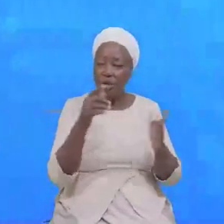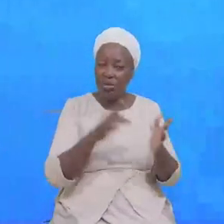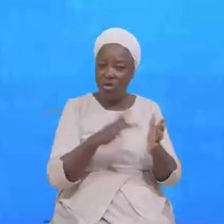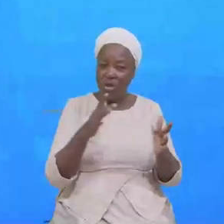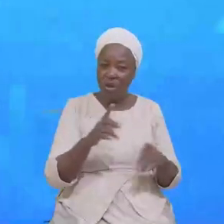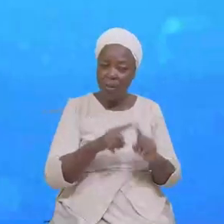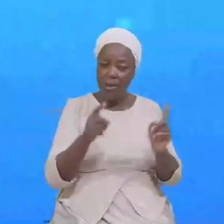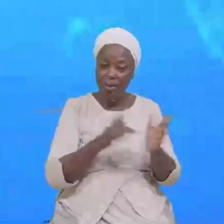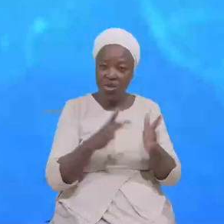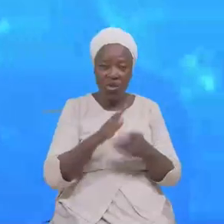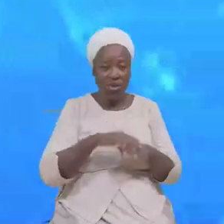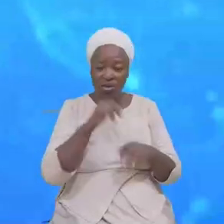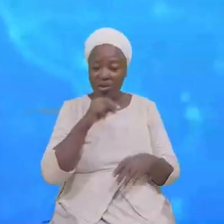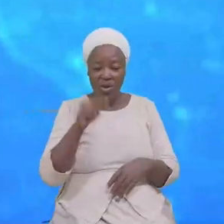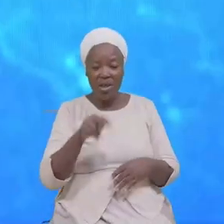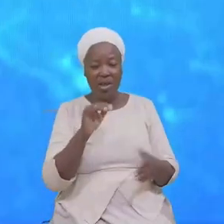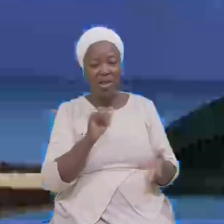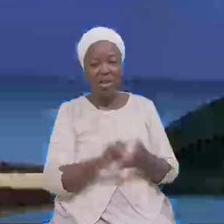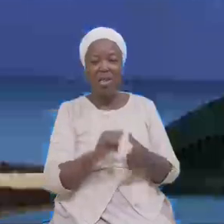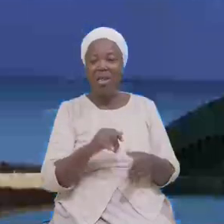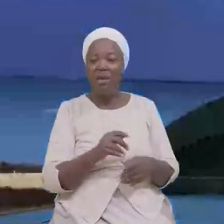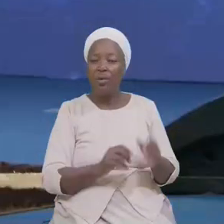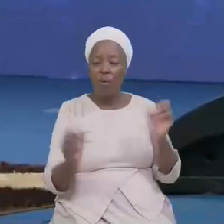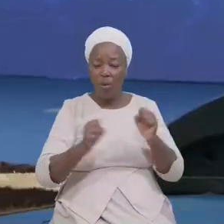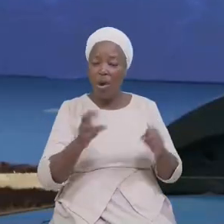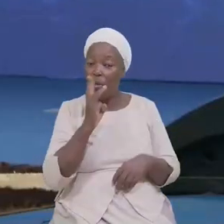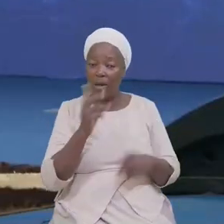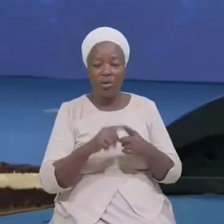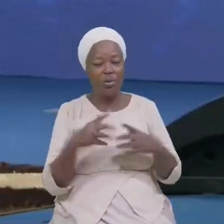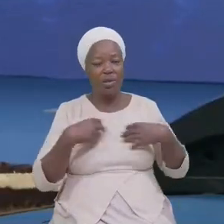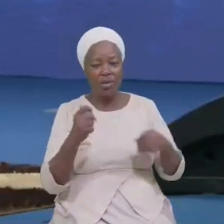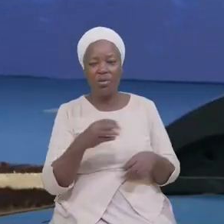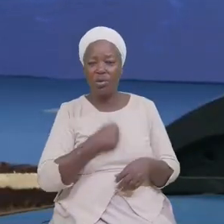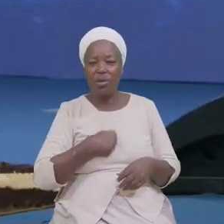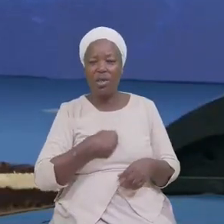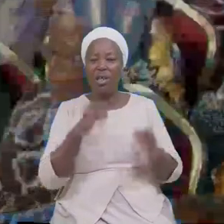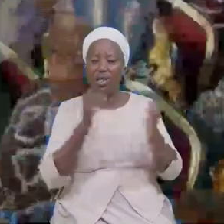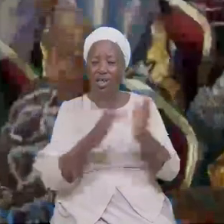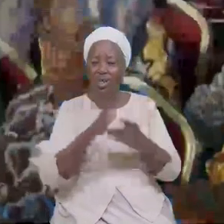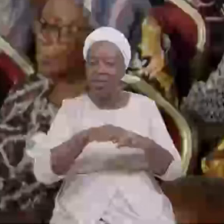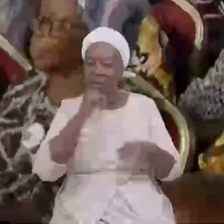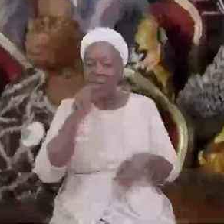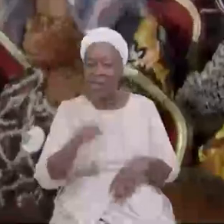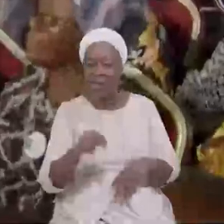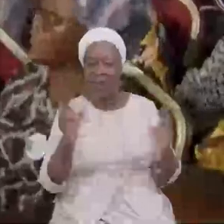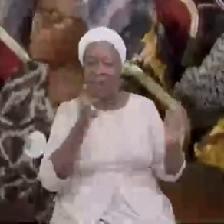Mais Jésus n'a pas besoin d'eau pour te guérir. Je n'ai pas entendu ton amen.